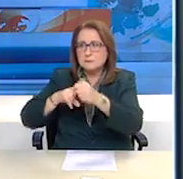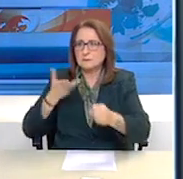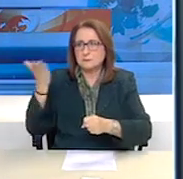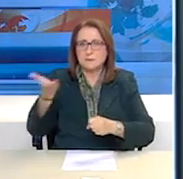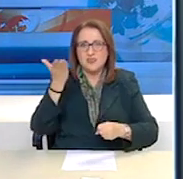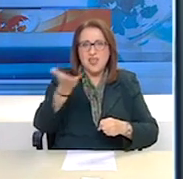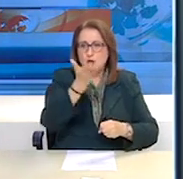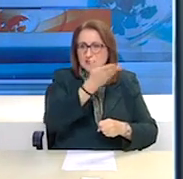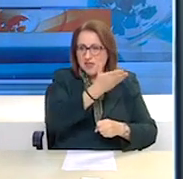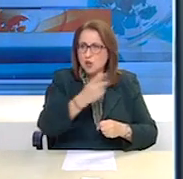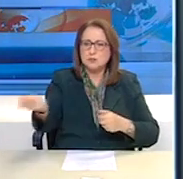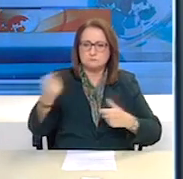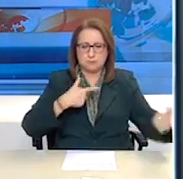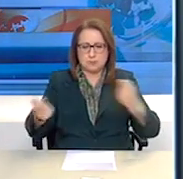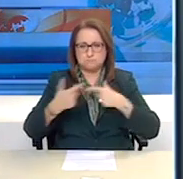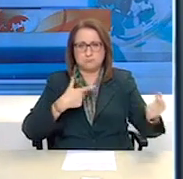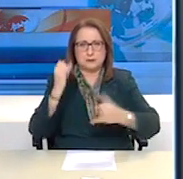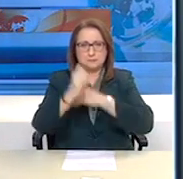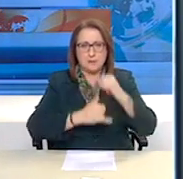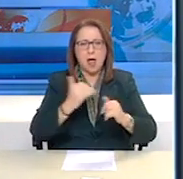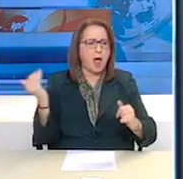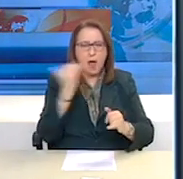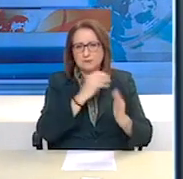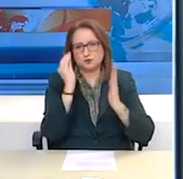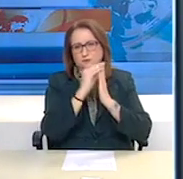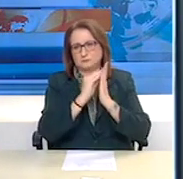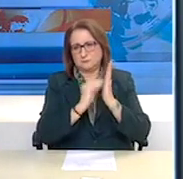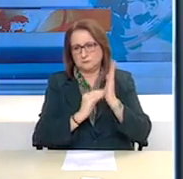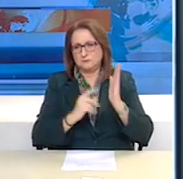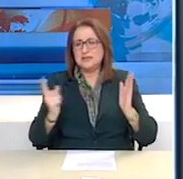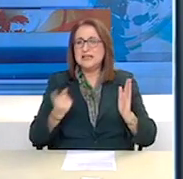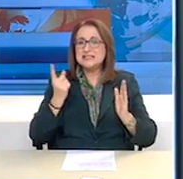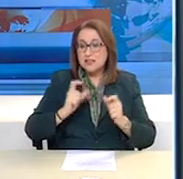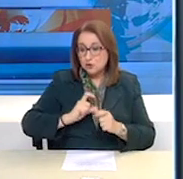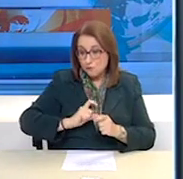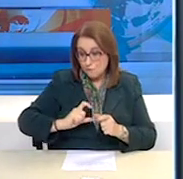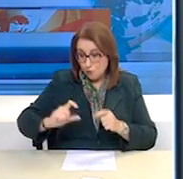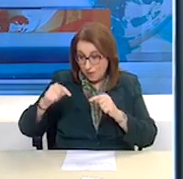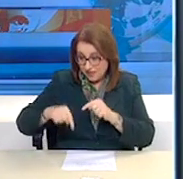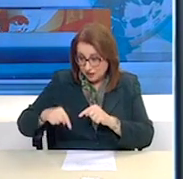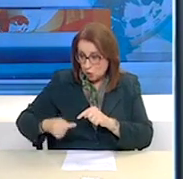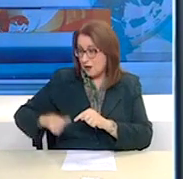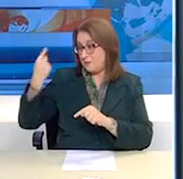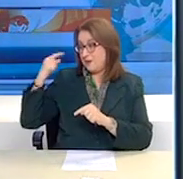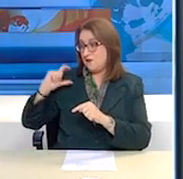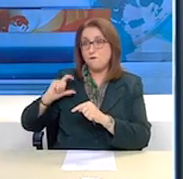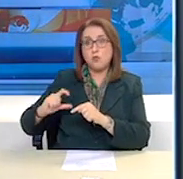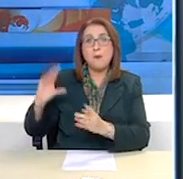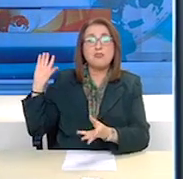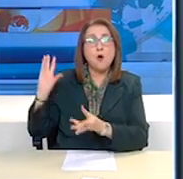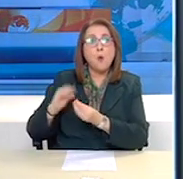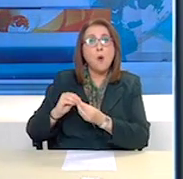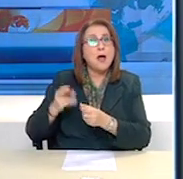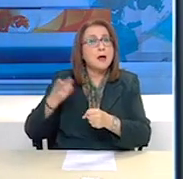που δηλώθηκαν κατά την εβδομάδα αναφοράς. Είναι συνήθως η προηγούμενη από την εβδομάδα που καταγράφουμε. Τα δεδομένα αφορούν το σύνολο